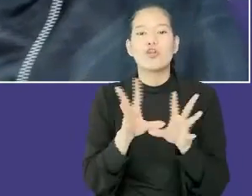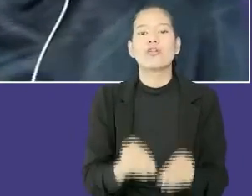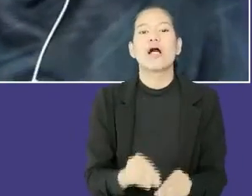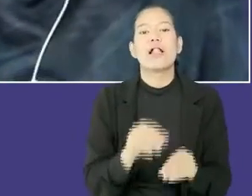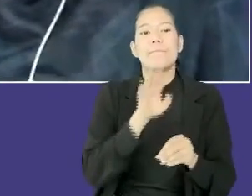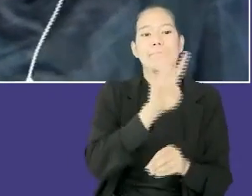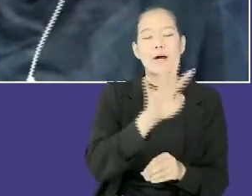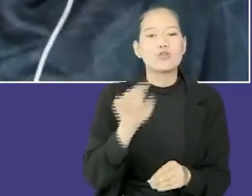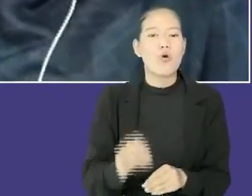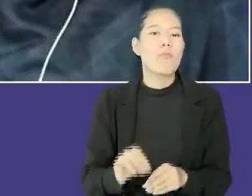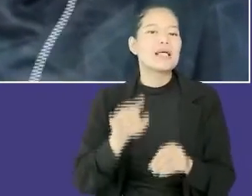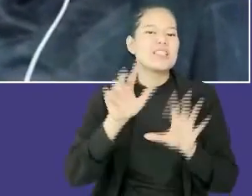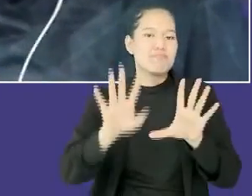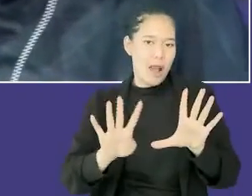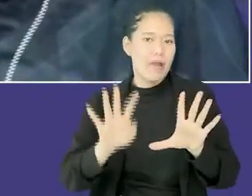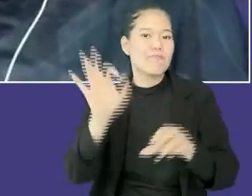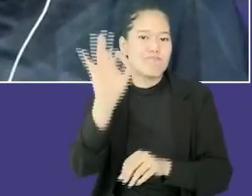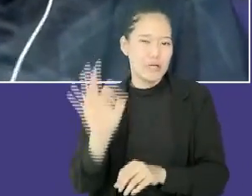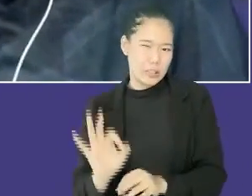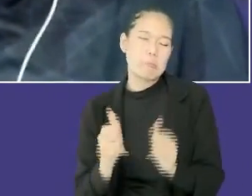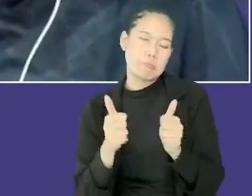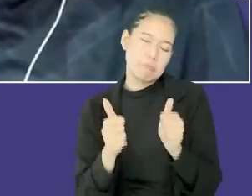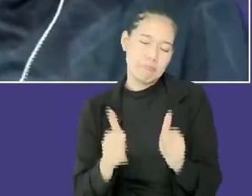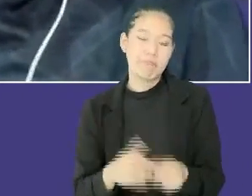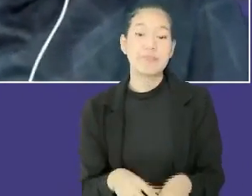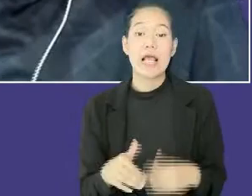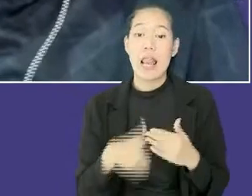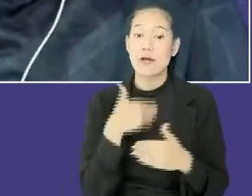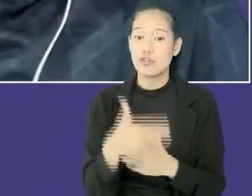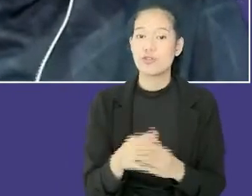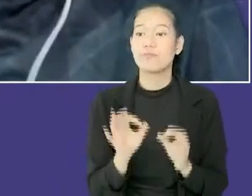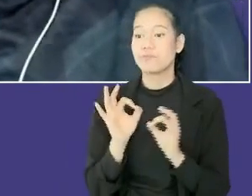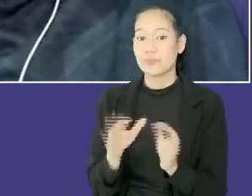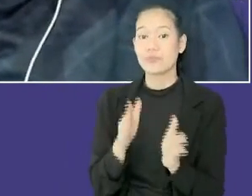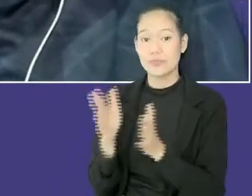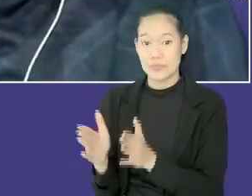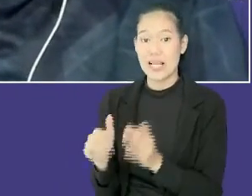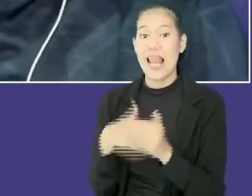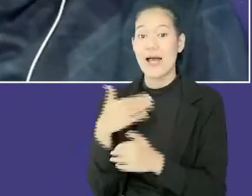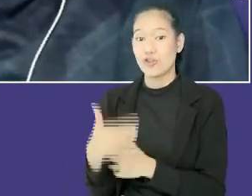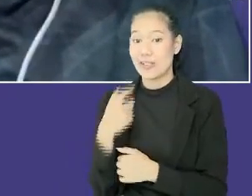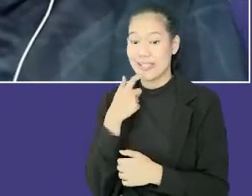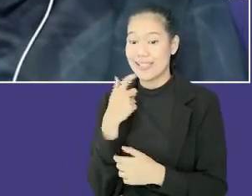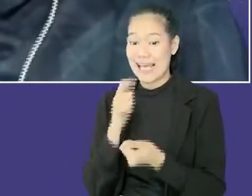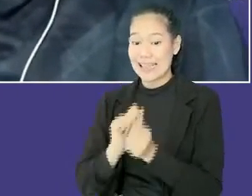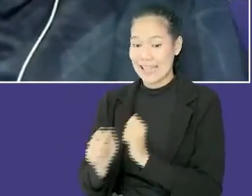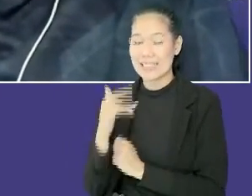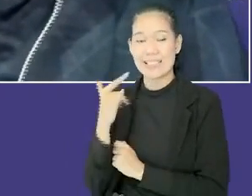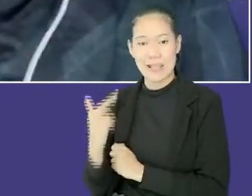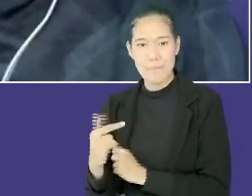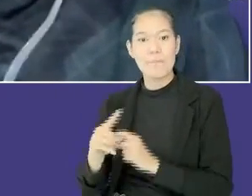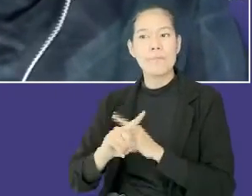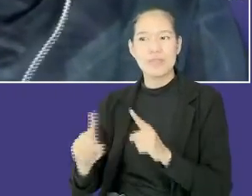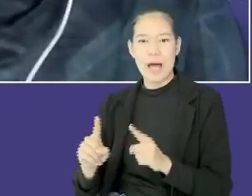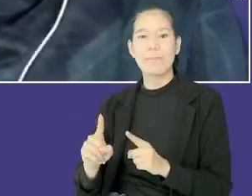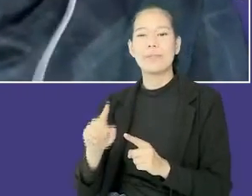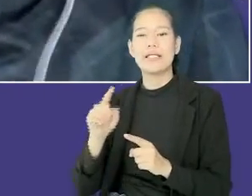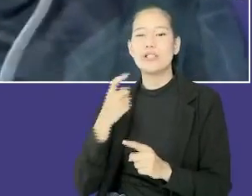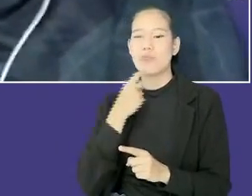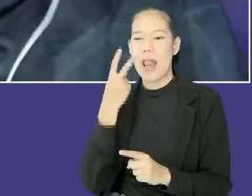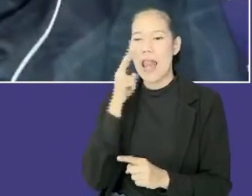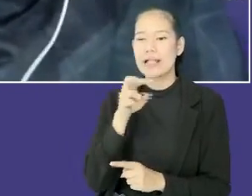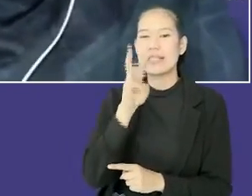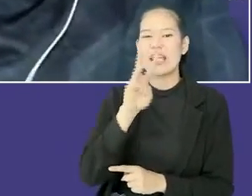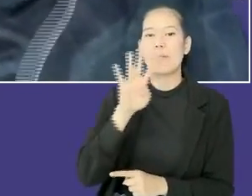oktan lanjut pokerdewi kita lanjut ah dokter Olla sekarang masih ngomongin testing tapi kita berbicara di 34 provinsi